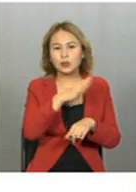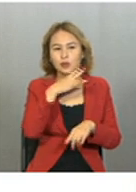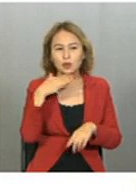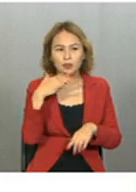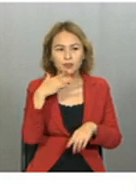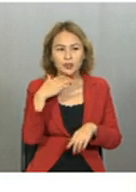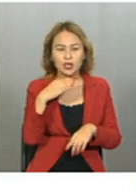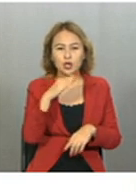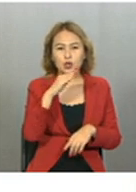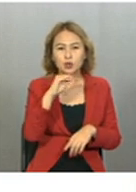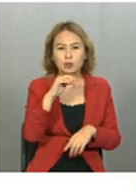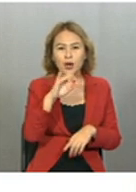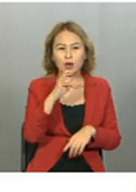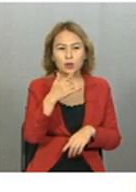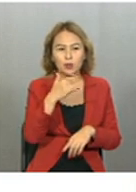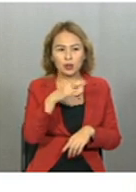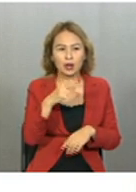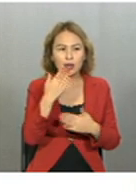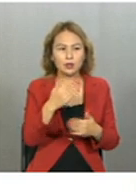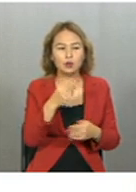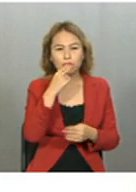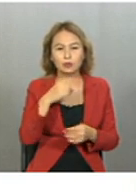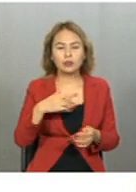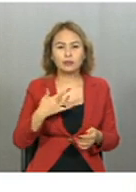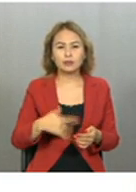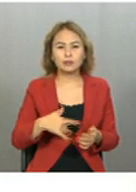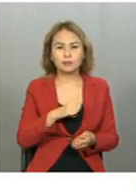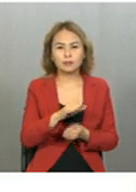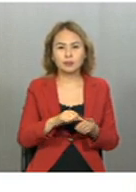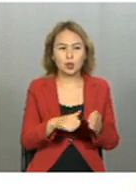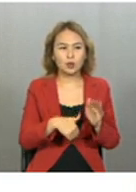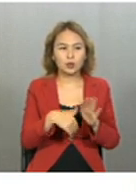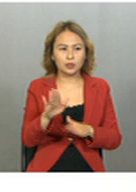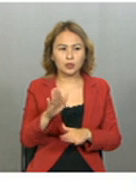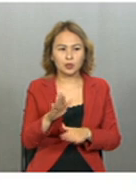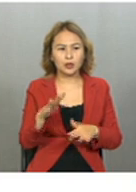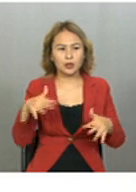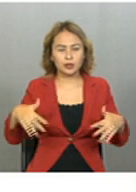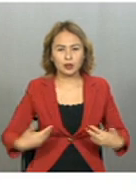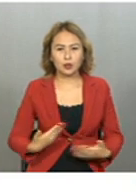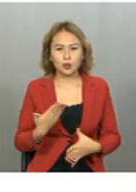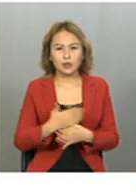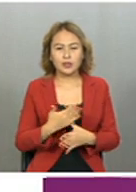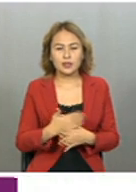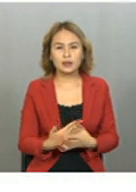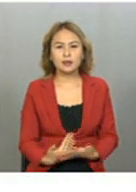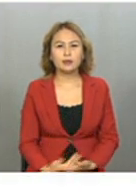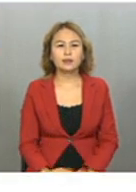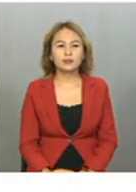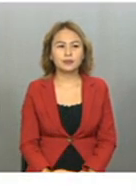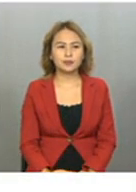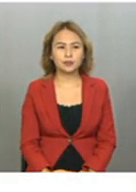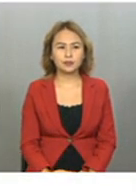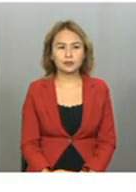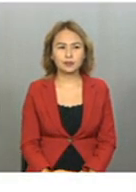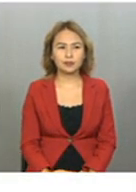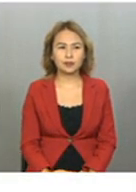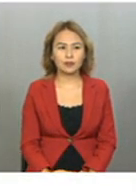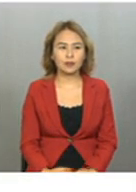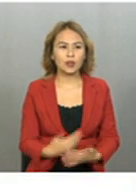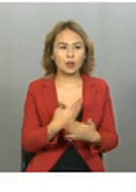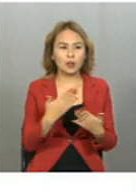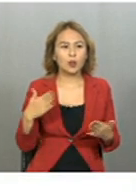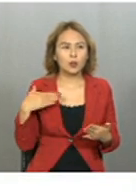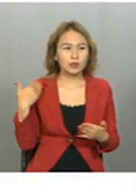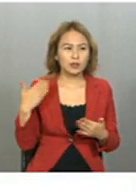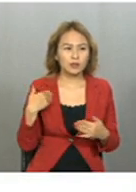көп. Жұпаргүл ас қорытуды жақсартады. Суық дегенде көмектеседі. Бұл өсімдік